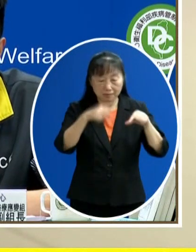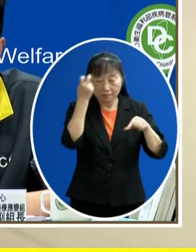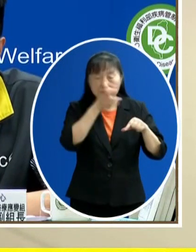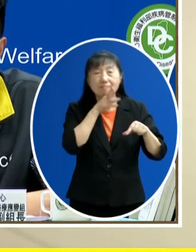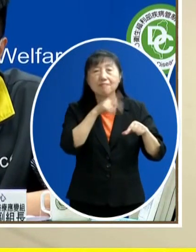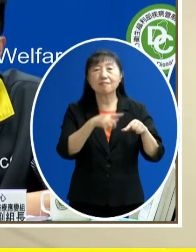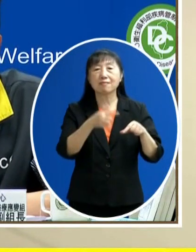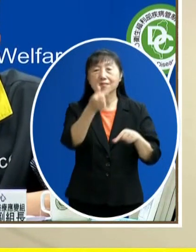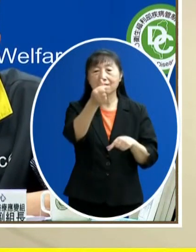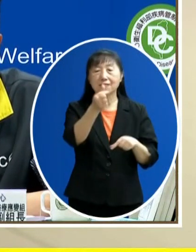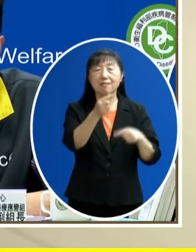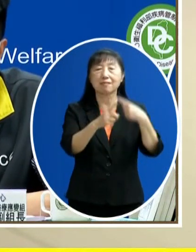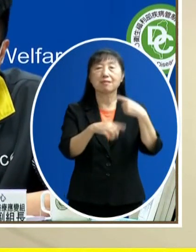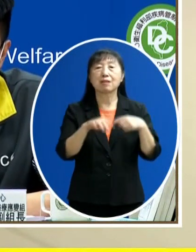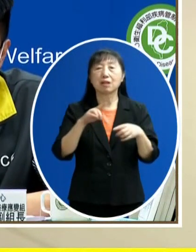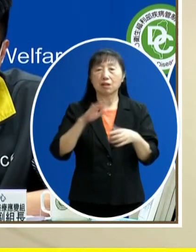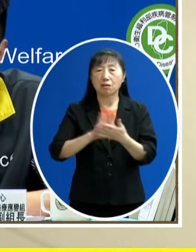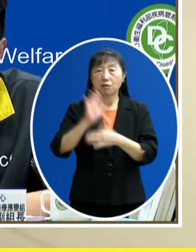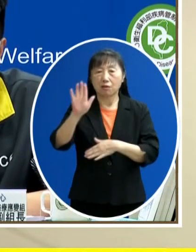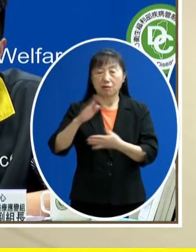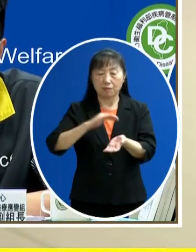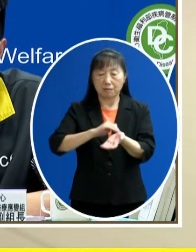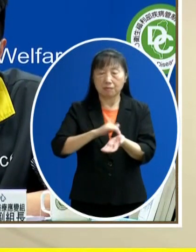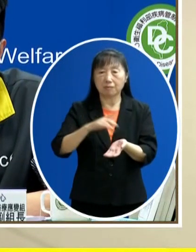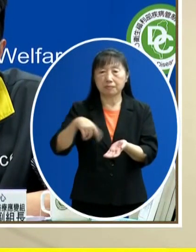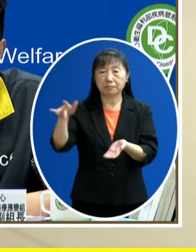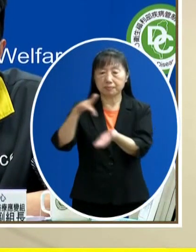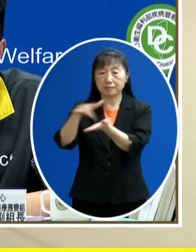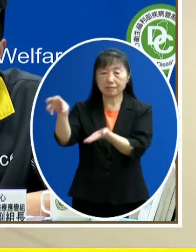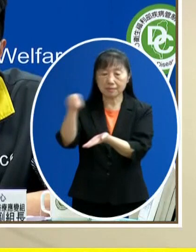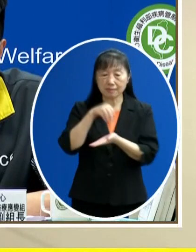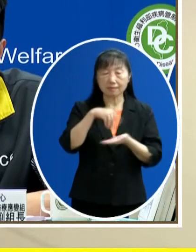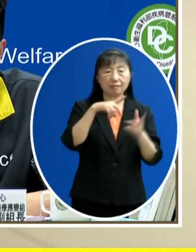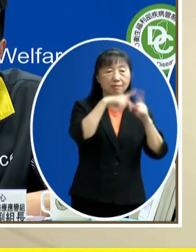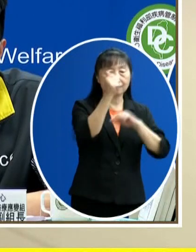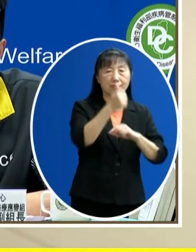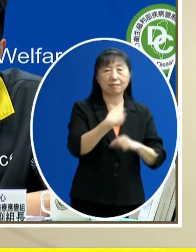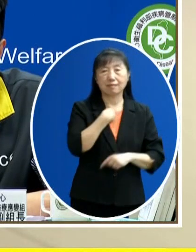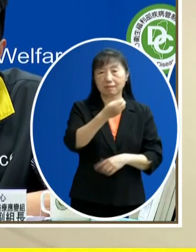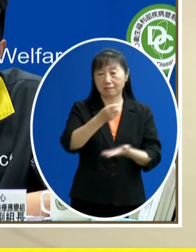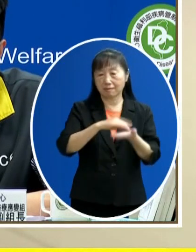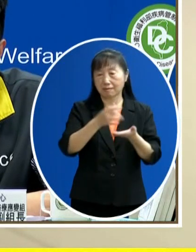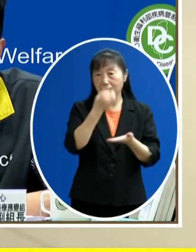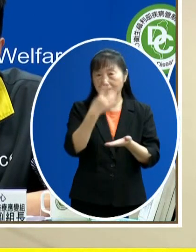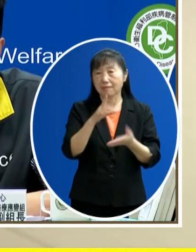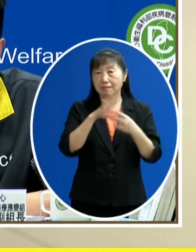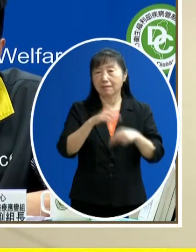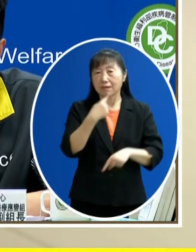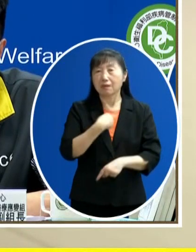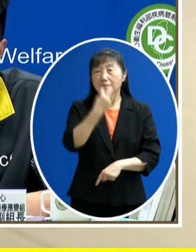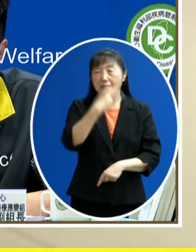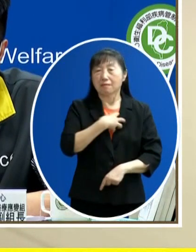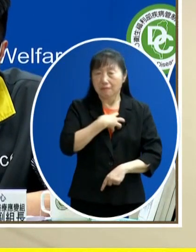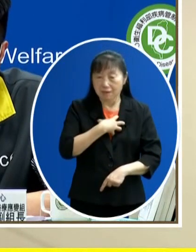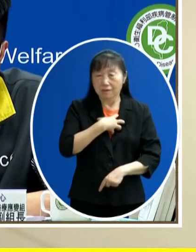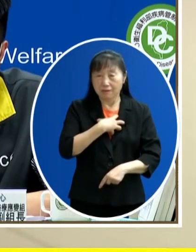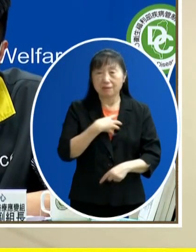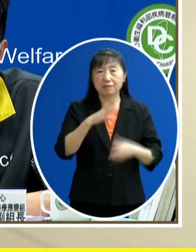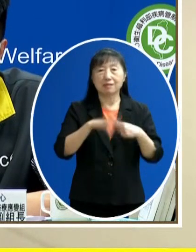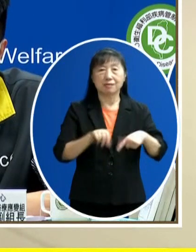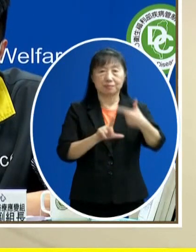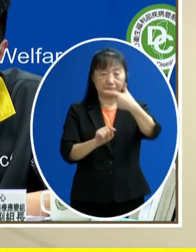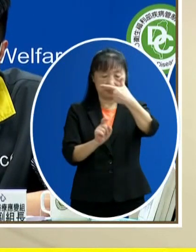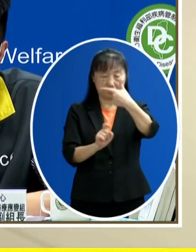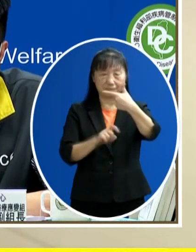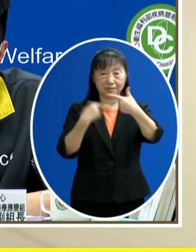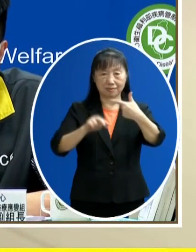后续是在就医后领药回家服用那因为他有这个呼吸喘的一个情形，在